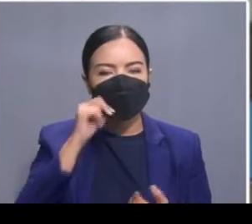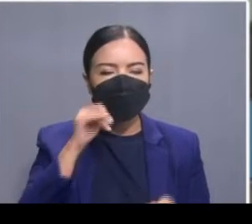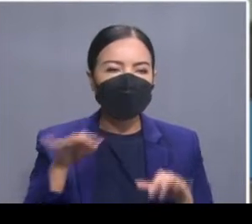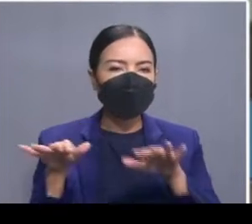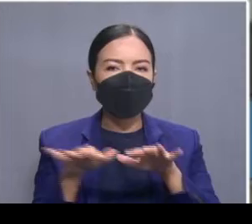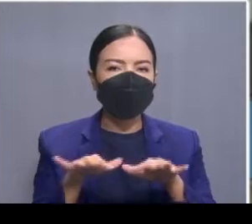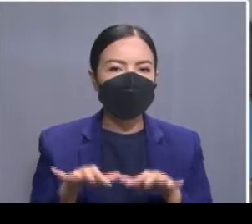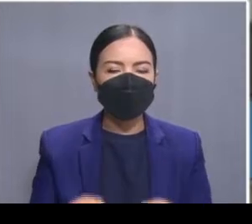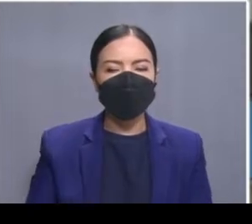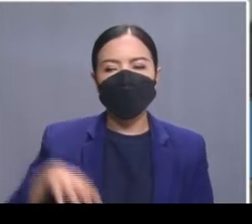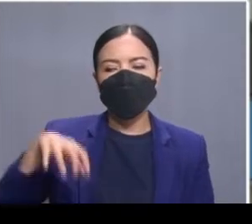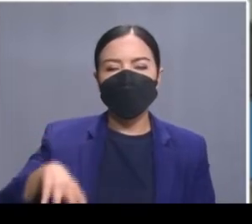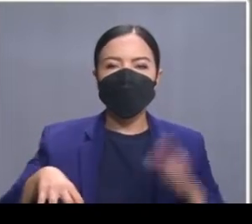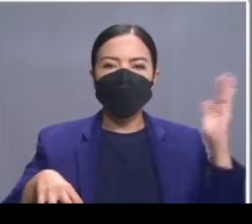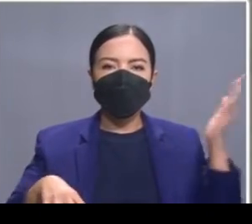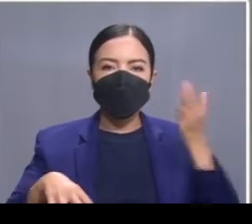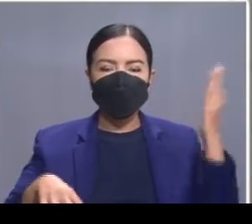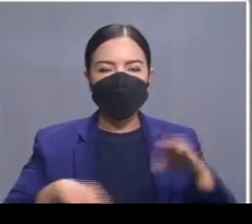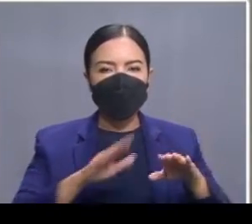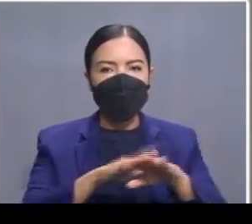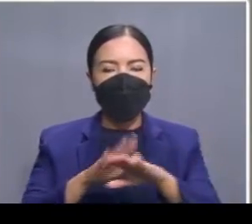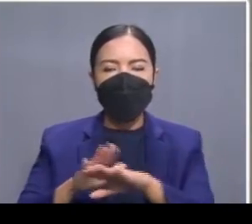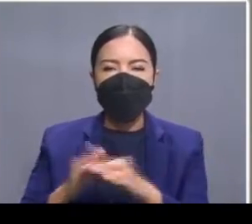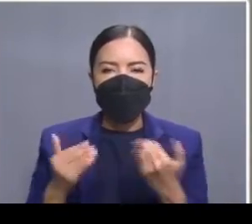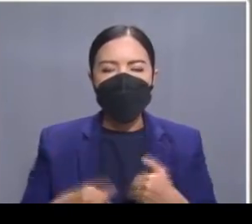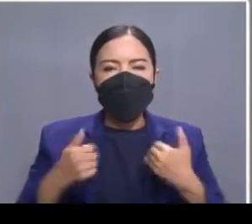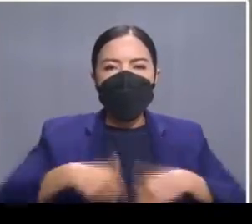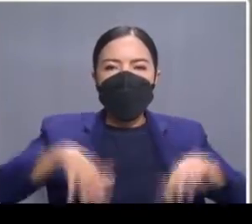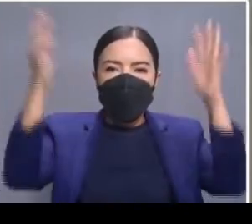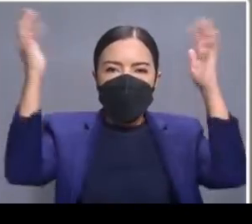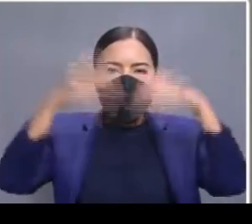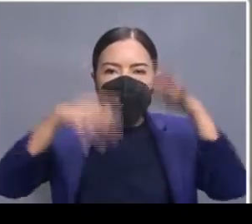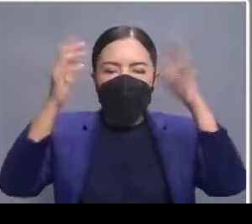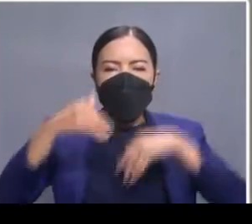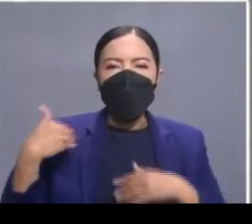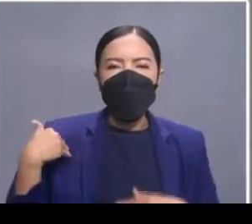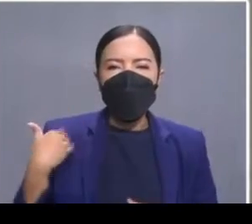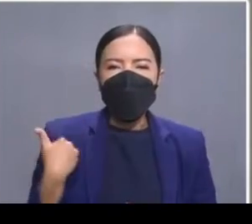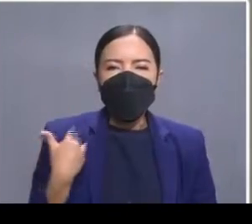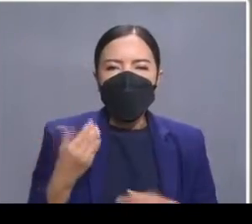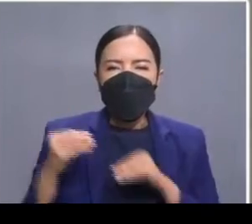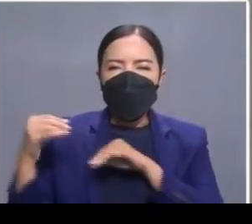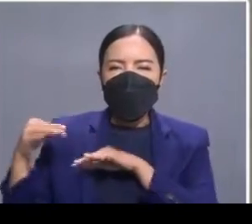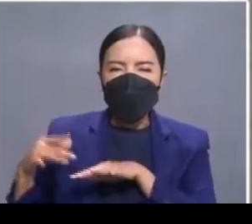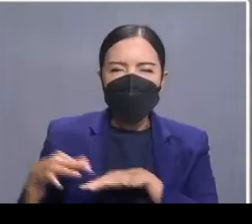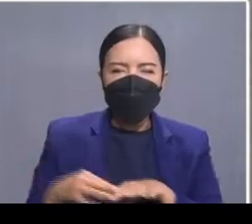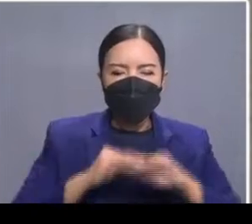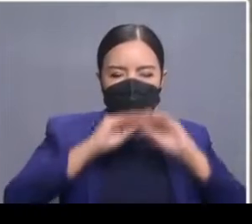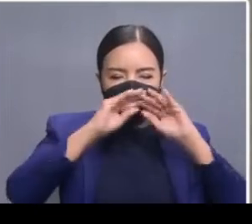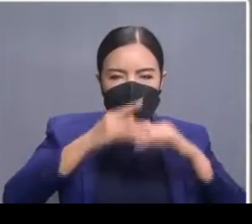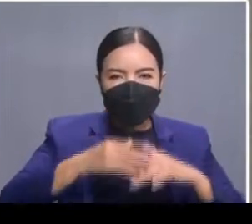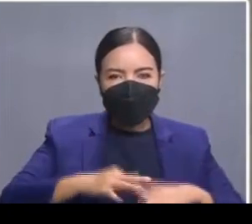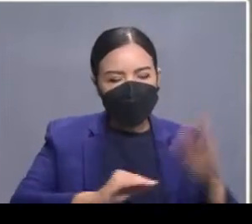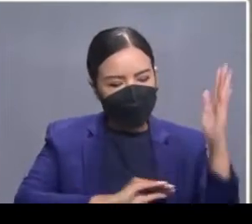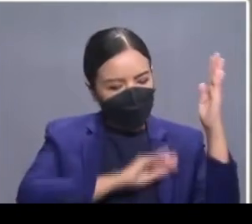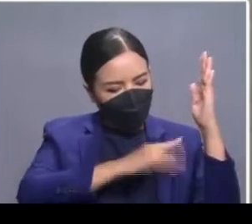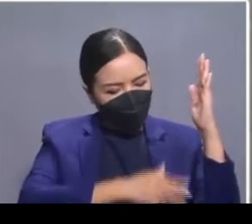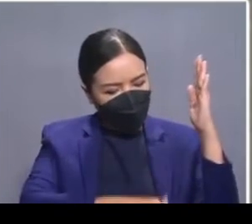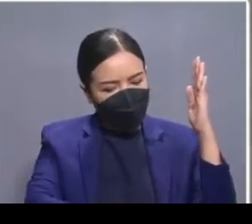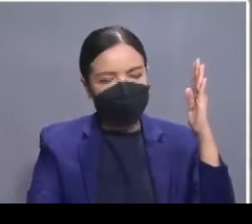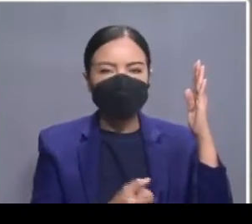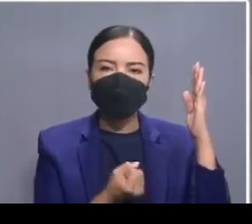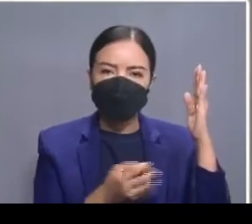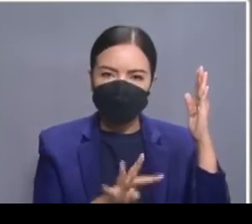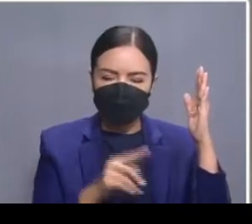นะครับประกาศเตือนนะครับว่าช่วงนี้เนี่ยจะมีฝนตกอย่างที่บอกไปนะครับคาดว่าจะเคลื่อนลงอันดามันเนี่ยหลัง 14พฤศจิกายน